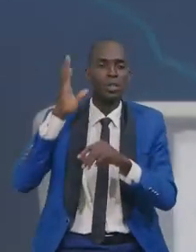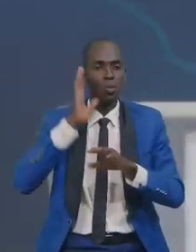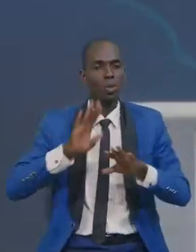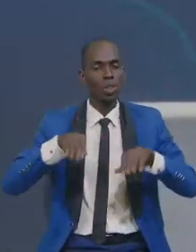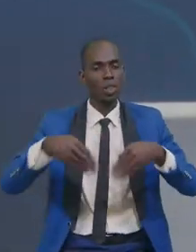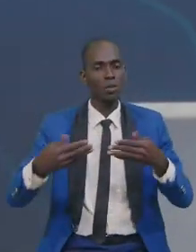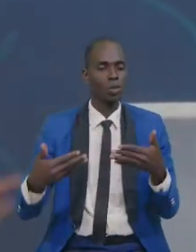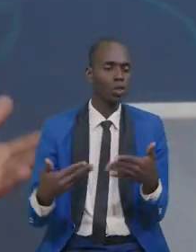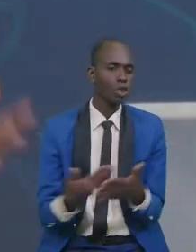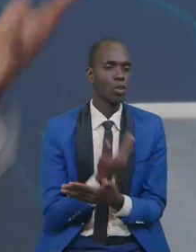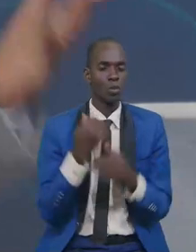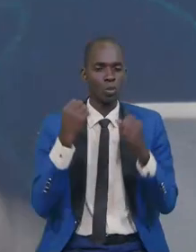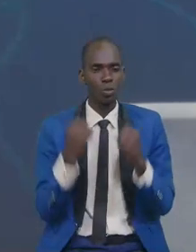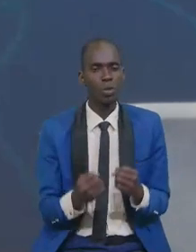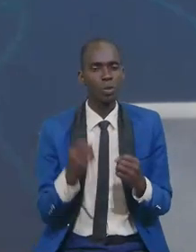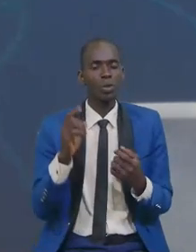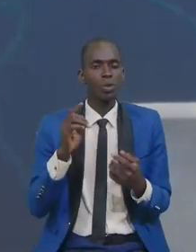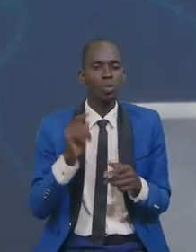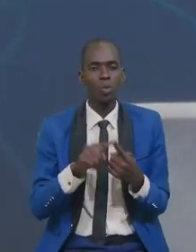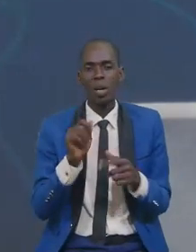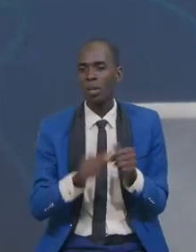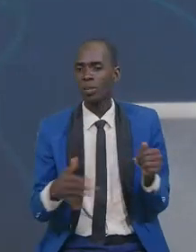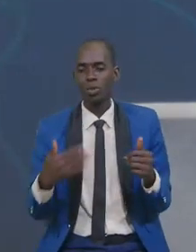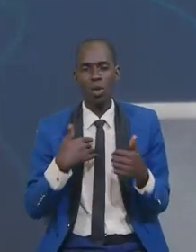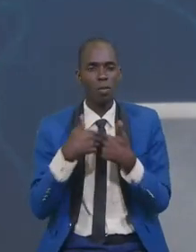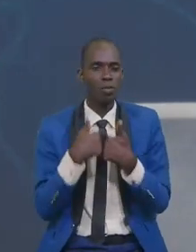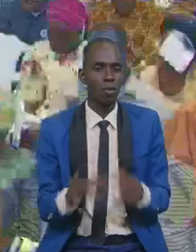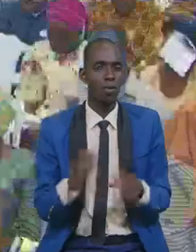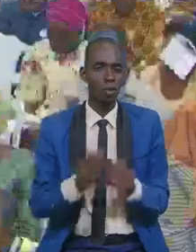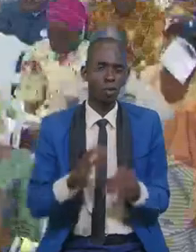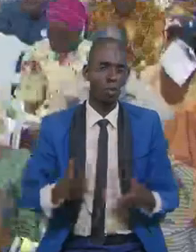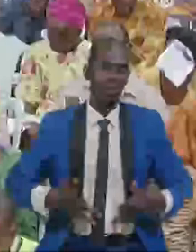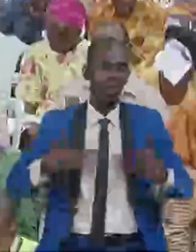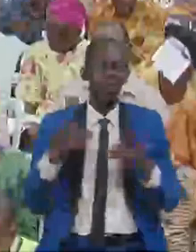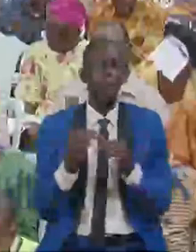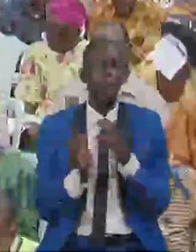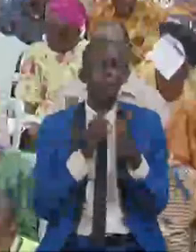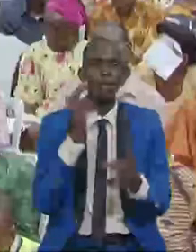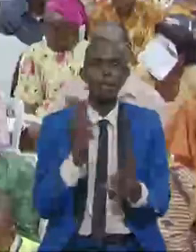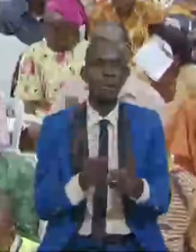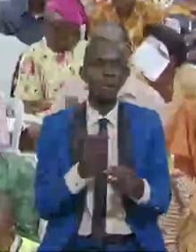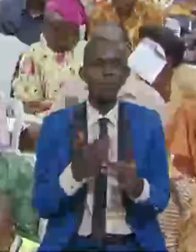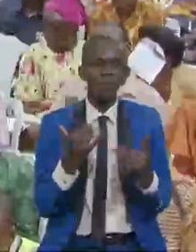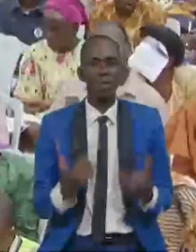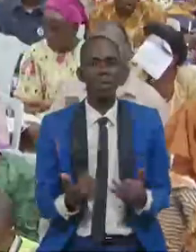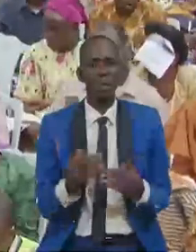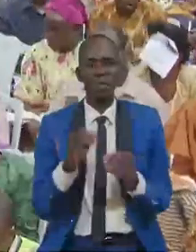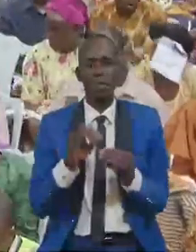va renouveler tout ce que tu as perdu dans ton organisme, dans ta vie spirituelle, au nom de